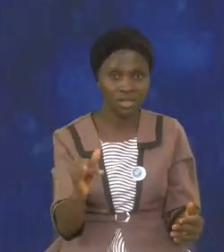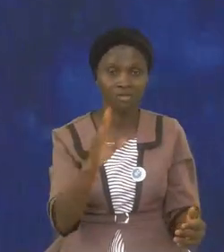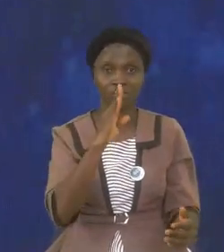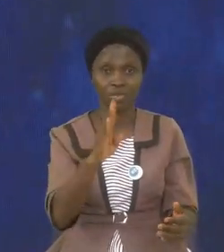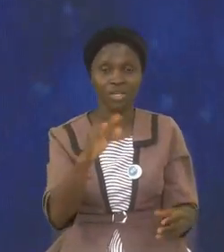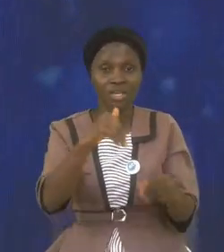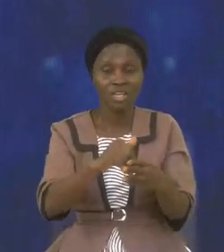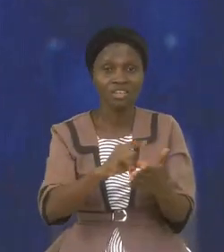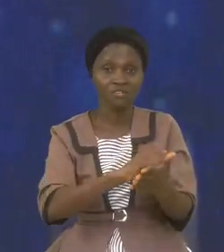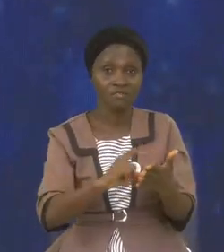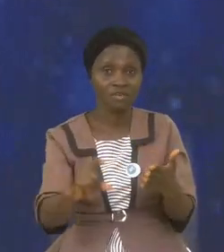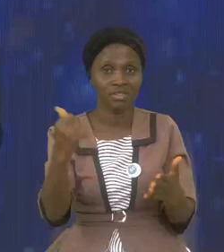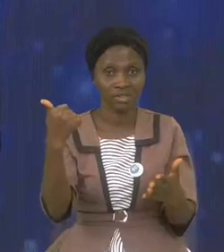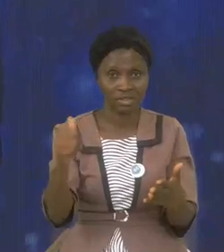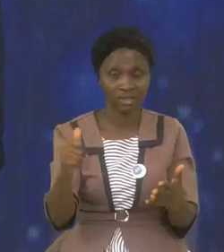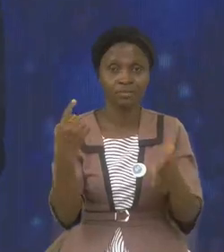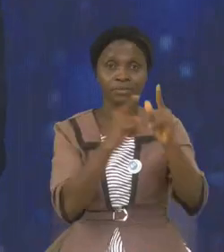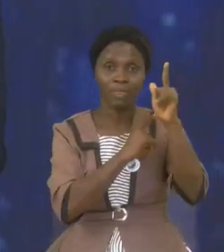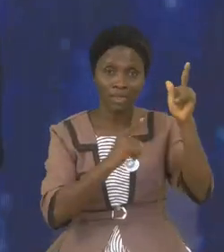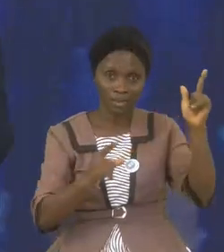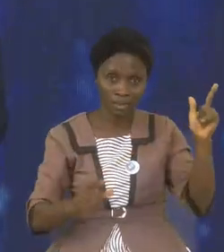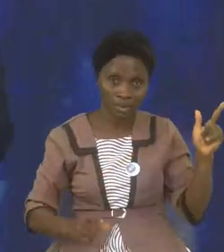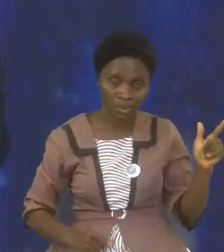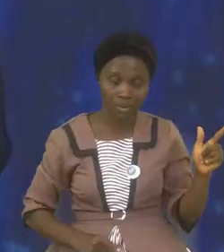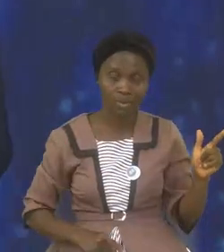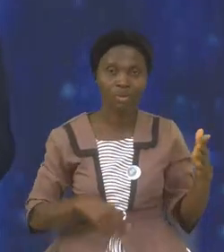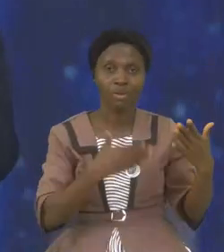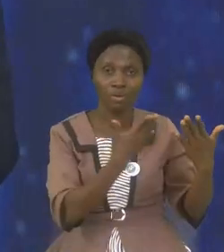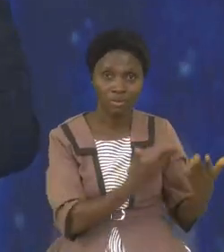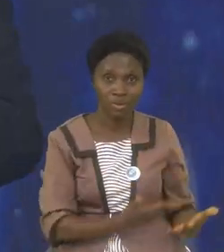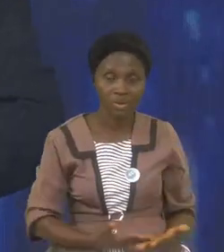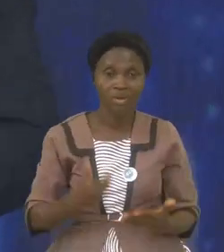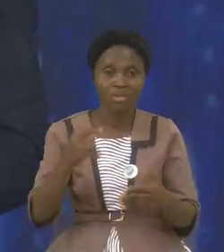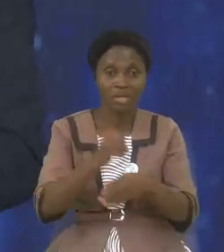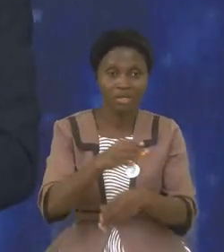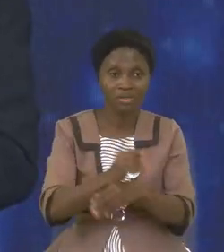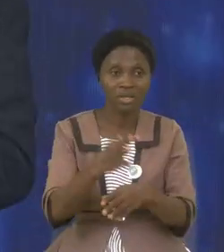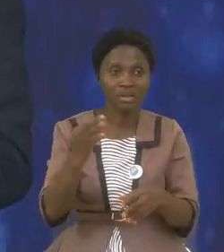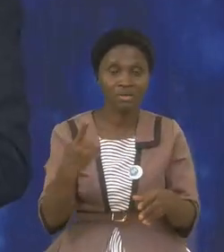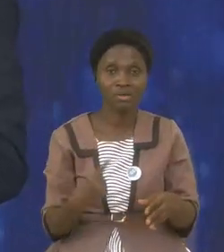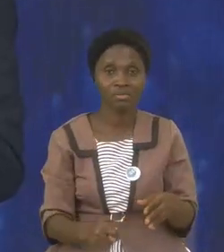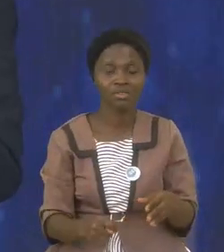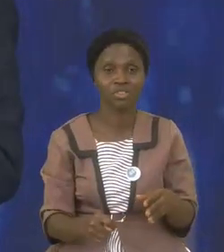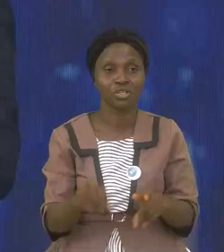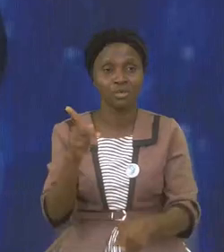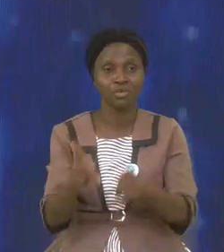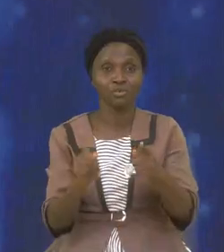ainsi il sera pour toujours. Verset 10.